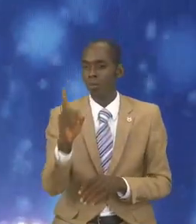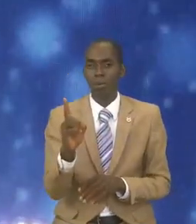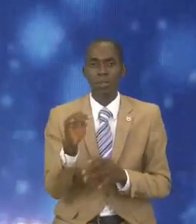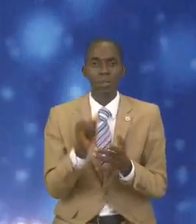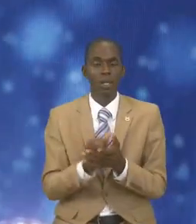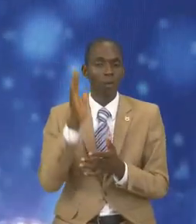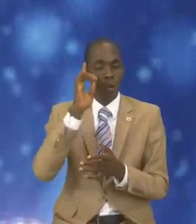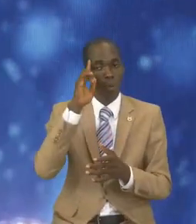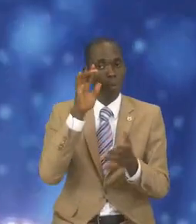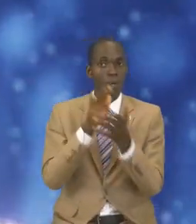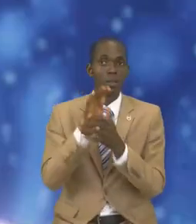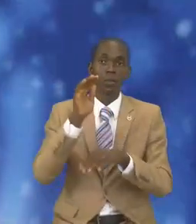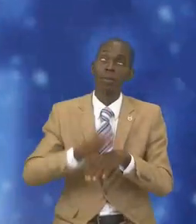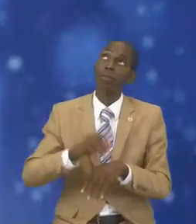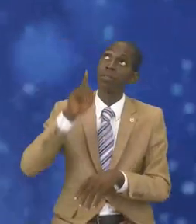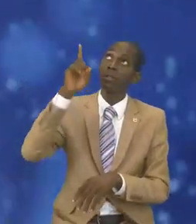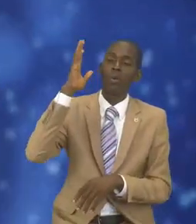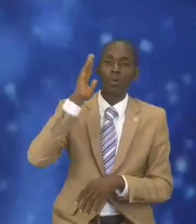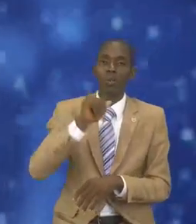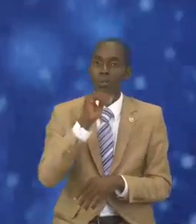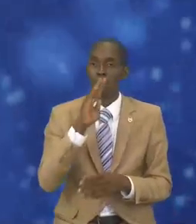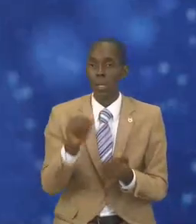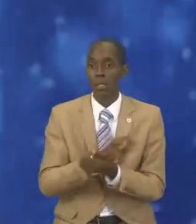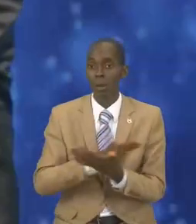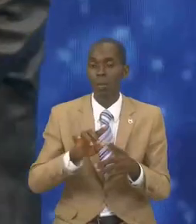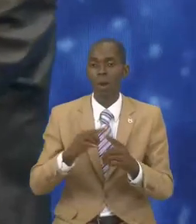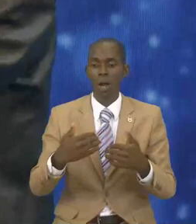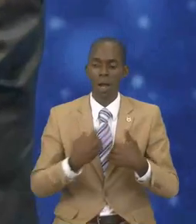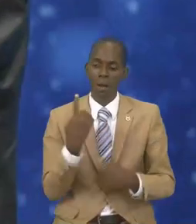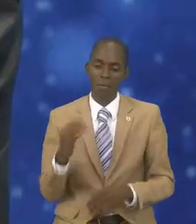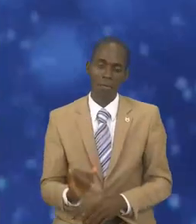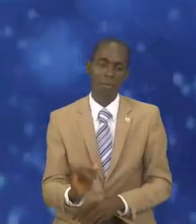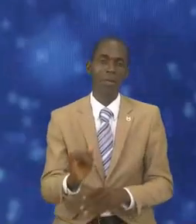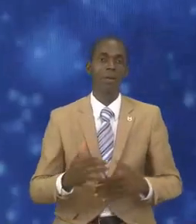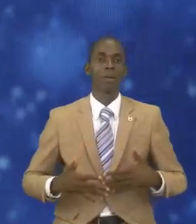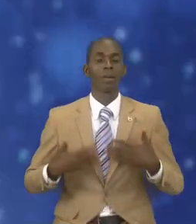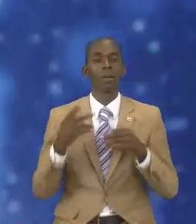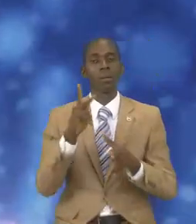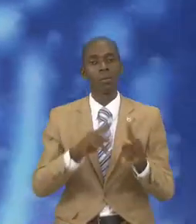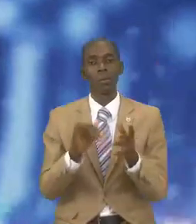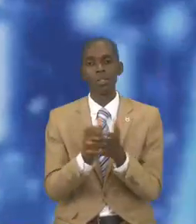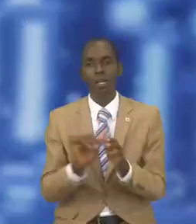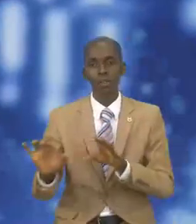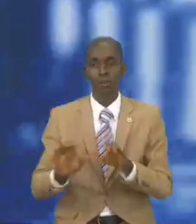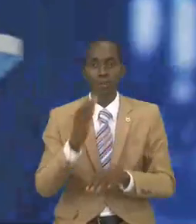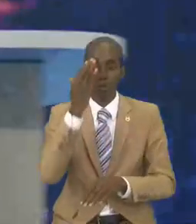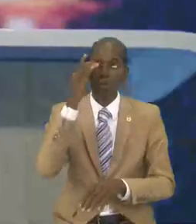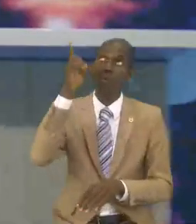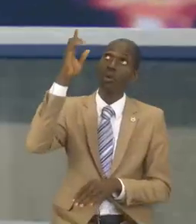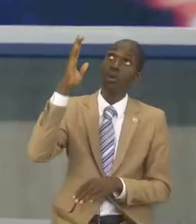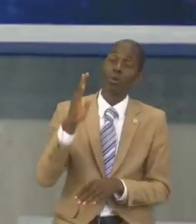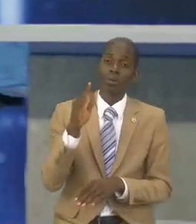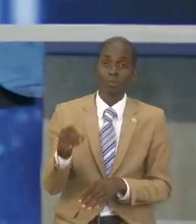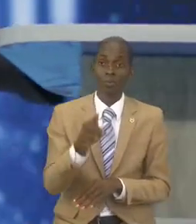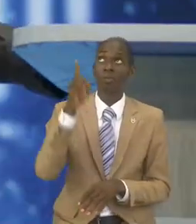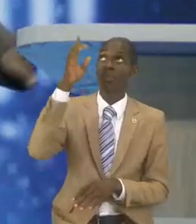quiconque croit en lui, ne périsse point, mais ait la vie éternelle. Alors ceux qui connaissent leur Dieu, ceux-là qui connaissent